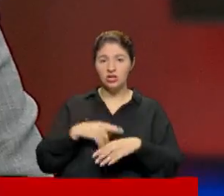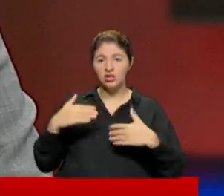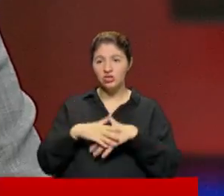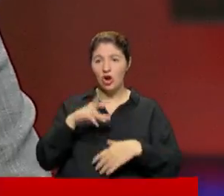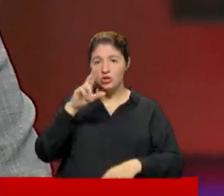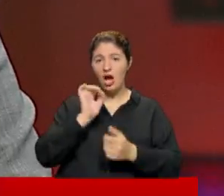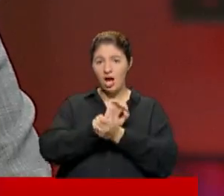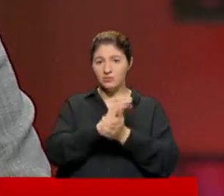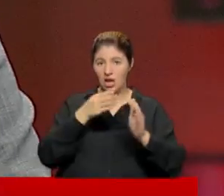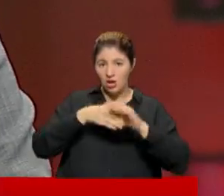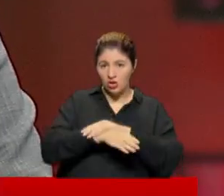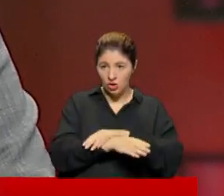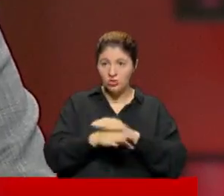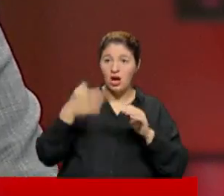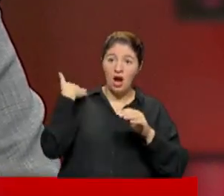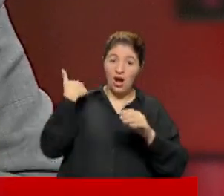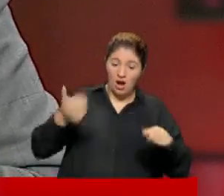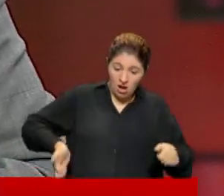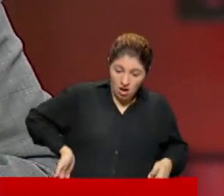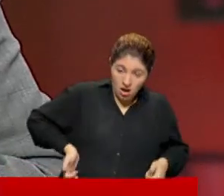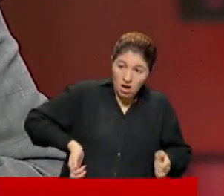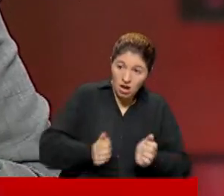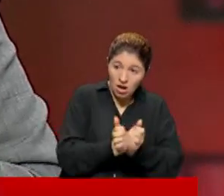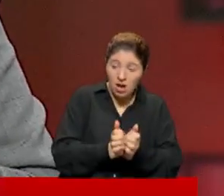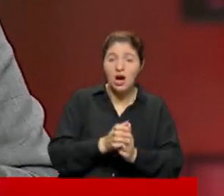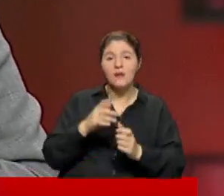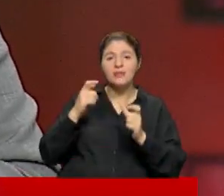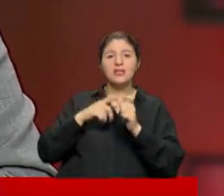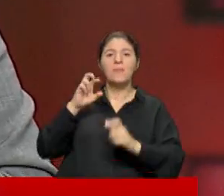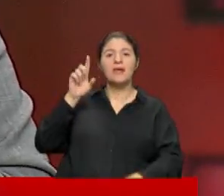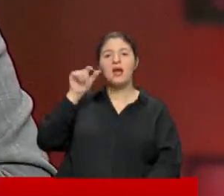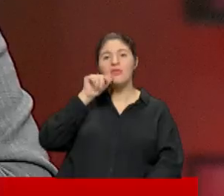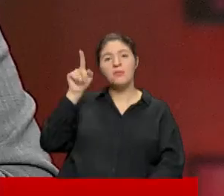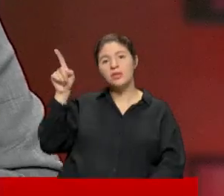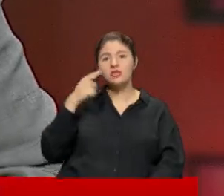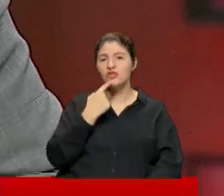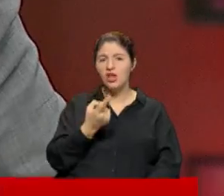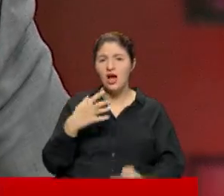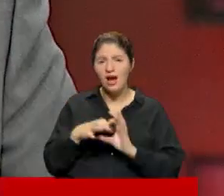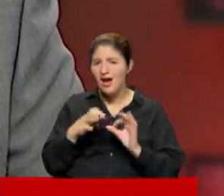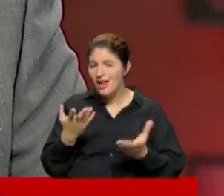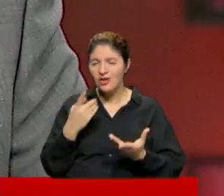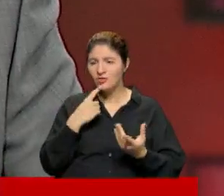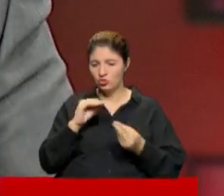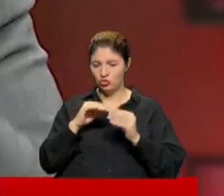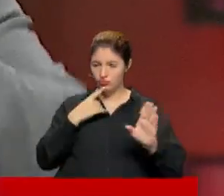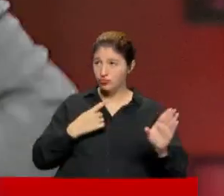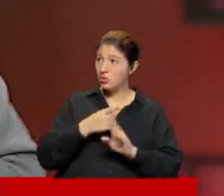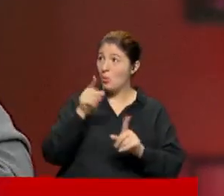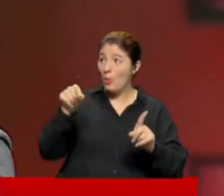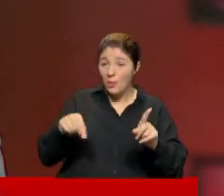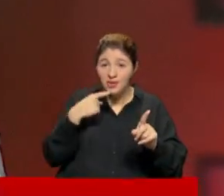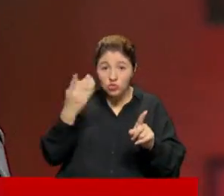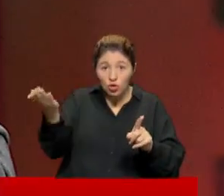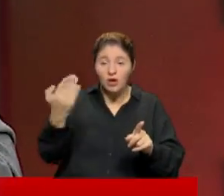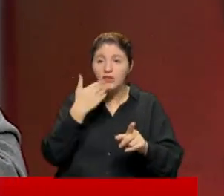yarısı hapse giriyorsunuz arkadan kelepçelenip amaama Sedat Peker'in söyledikleri ile ilgili suç duyurusunda bulunuyoruz ne yaptı